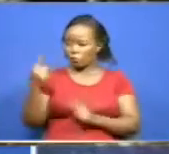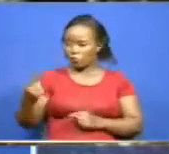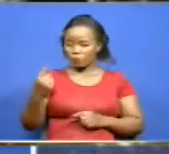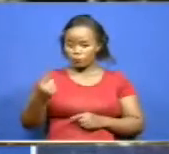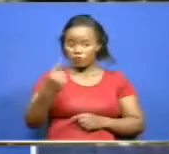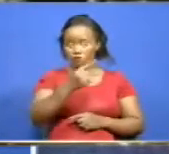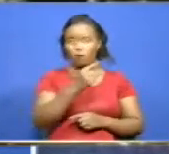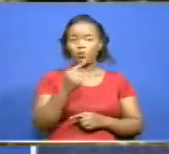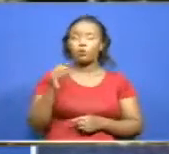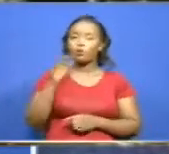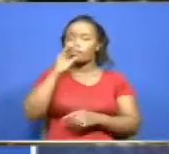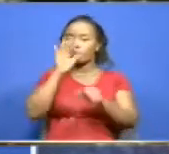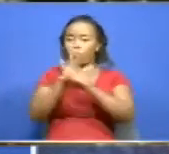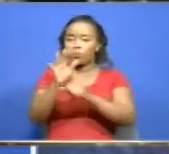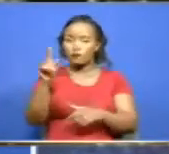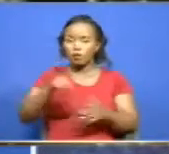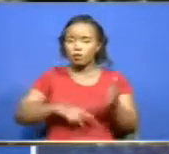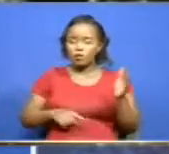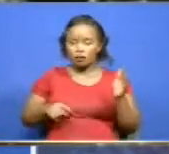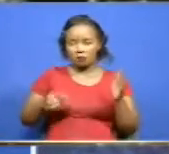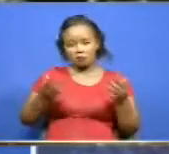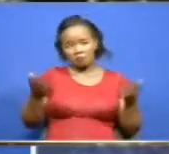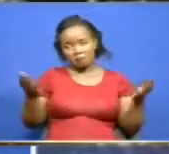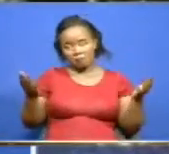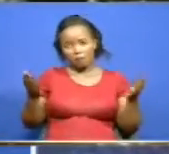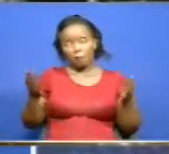aliambiwa atapata